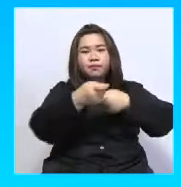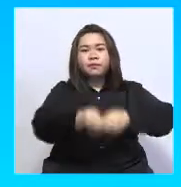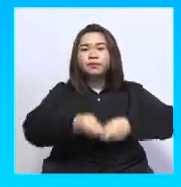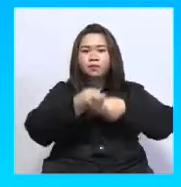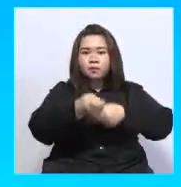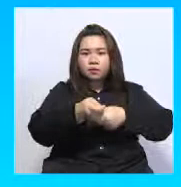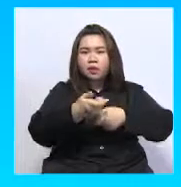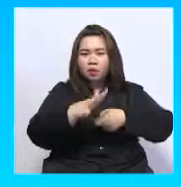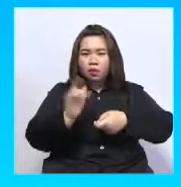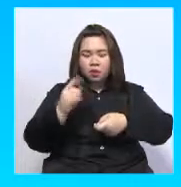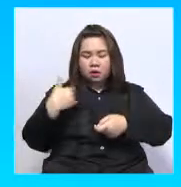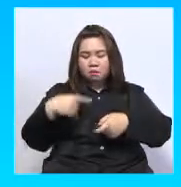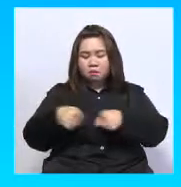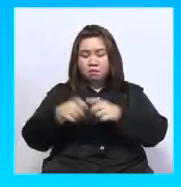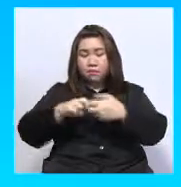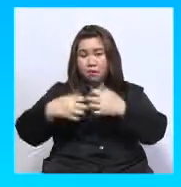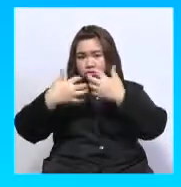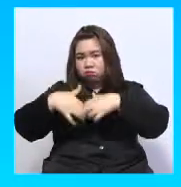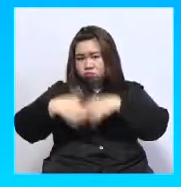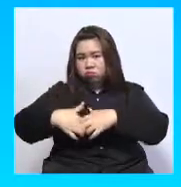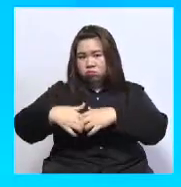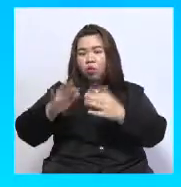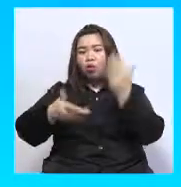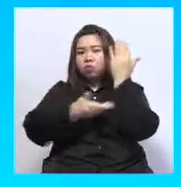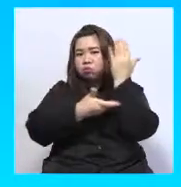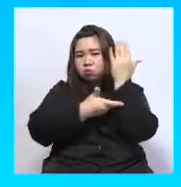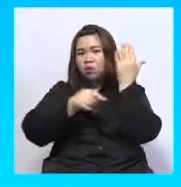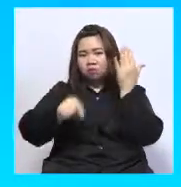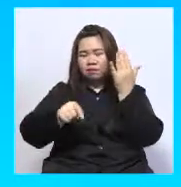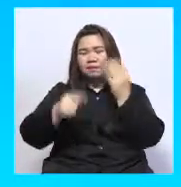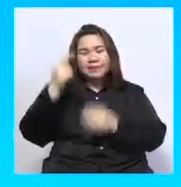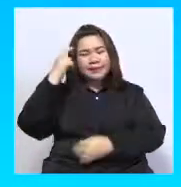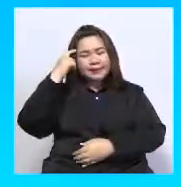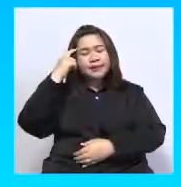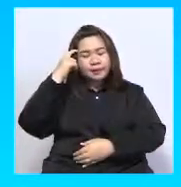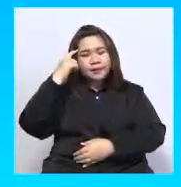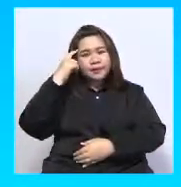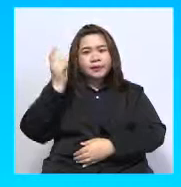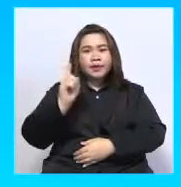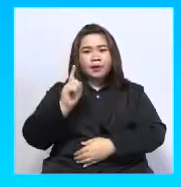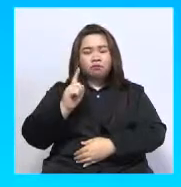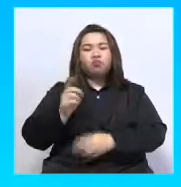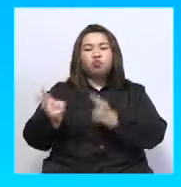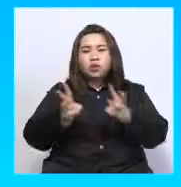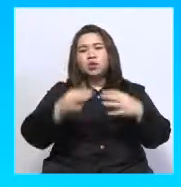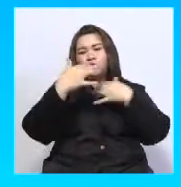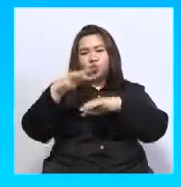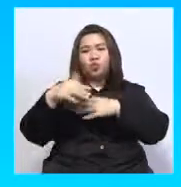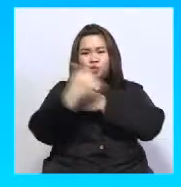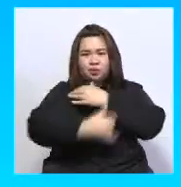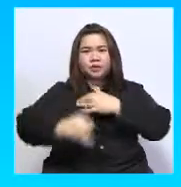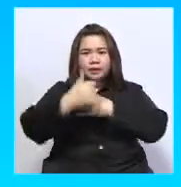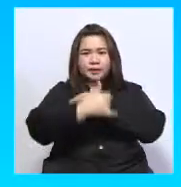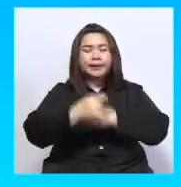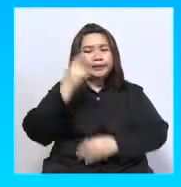รรวมไปจนถึงเสถียรภาพอุตสาหกรรมปาล์มน้ำมันด้วยก็ได้มีการผลักดันค่ะผลผลิตส่วนหนึ่งเนี่ยออกไปยังต่างประเทศนะคะโด